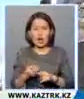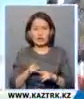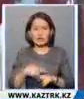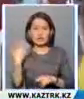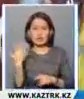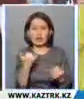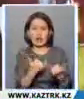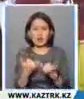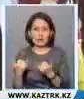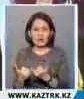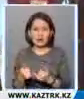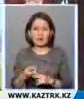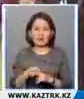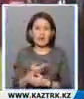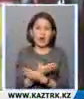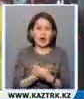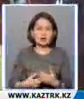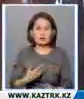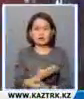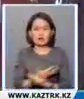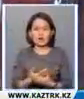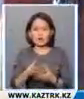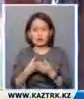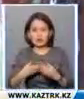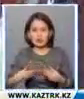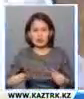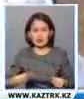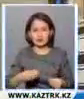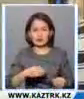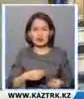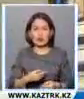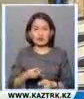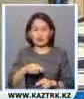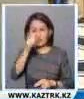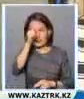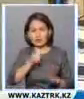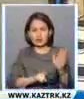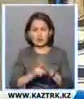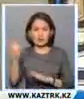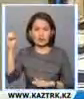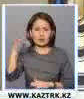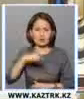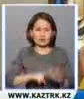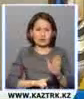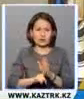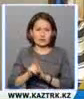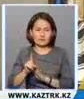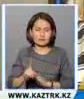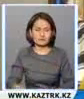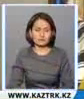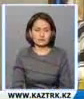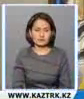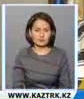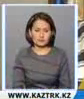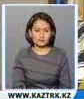тағы. Осы 5 қонақта құмалақ батып, қар кетуі тиіс. Көктемнің соңғы қары қазақ айтып